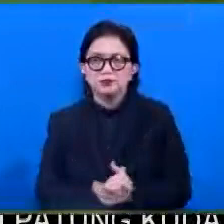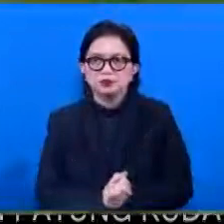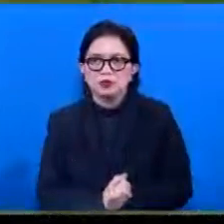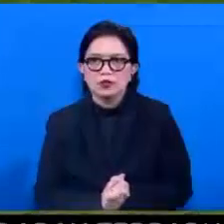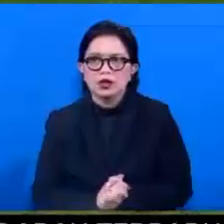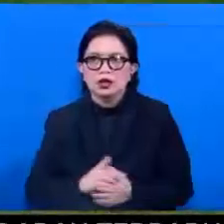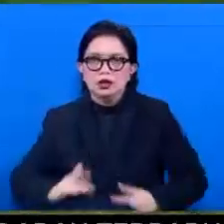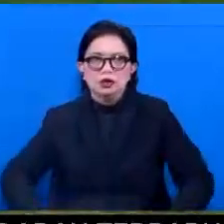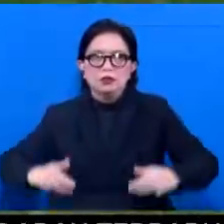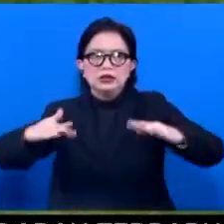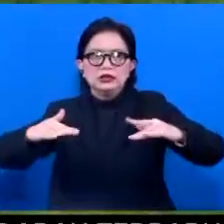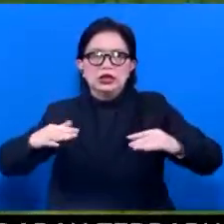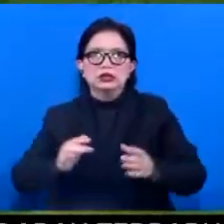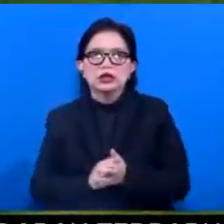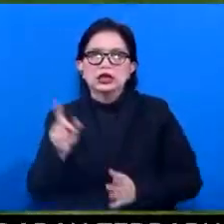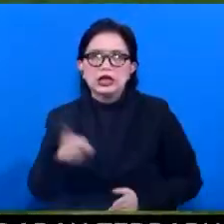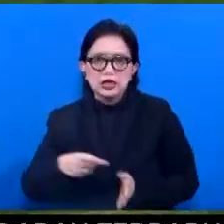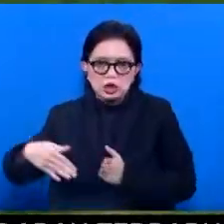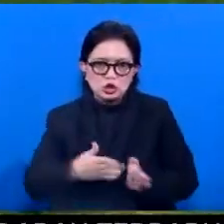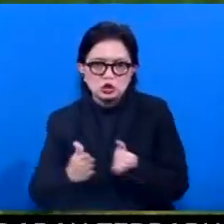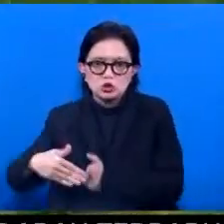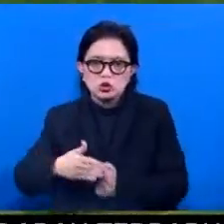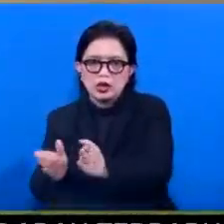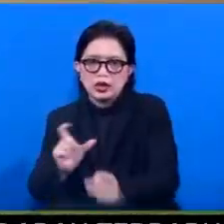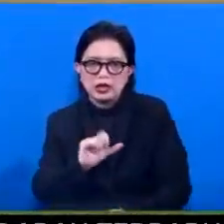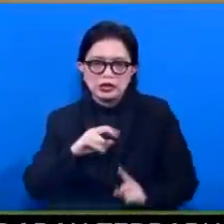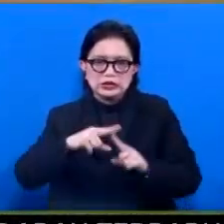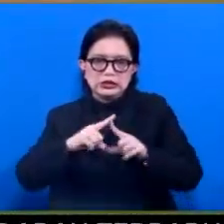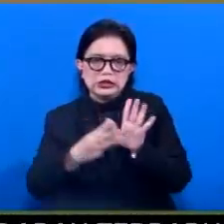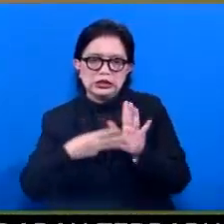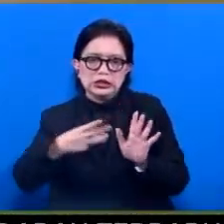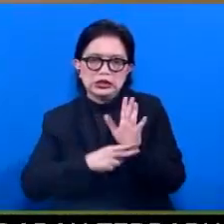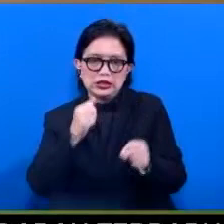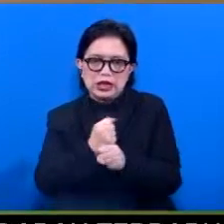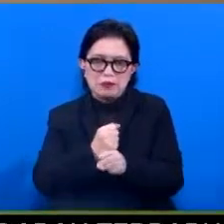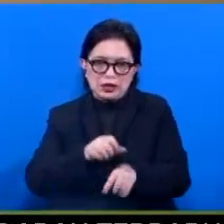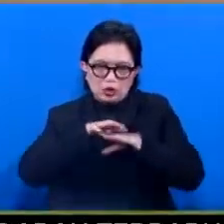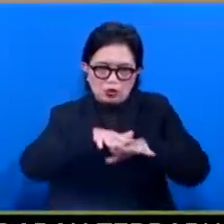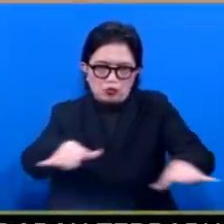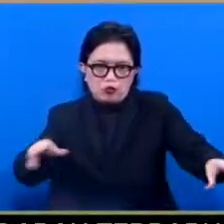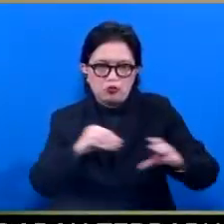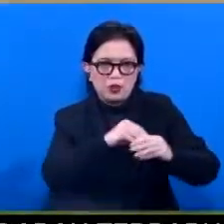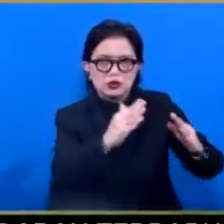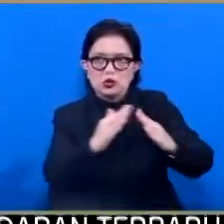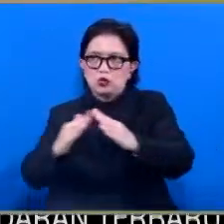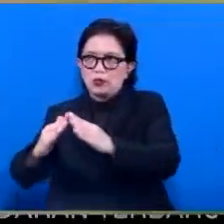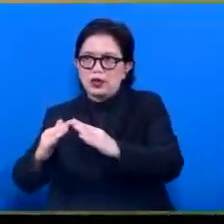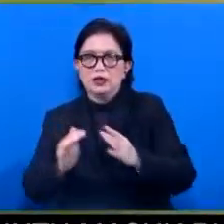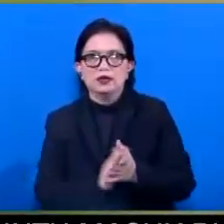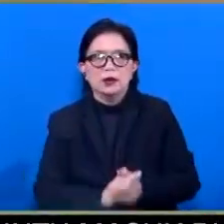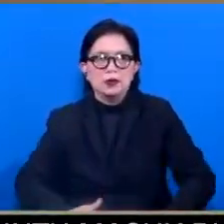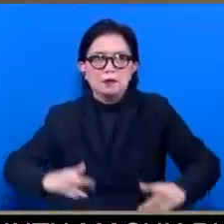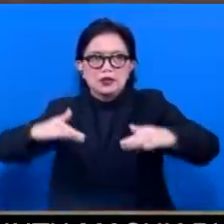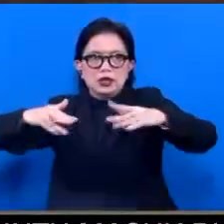Banjir bandang yang diakibatkan meluapnya Sungai Citameng menyapu lahan pertanian, jalan, jembatan hingga rumah warga. Banjir bandang